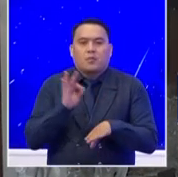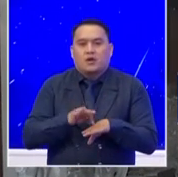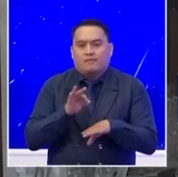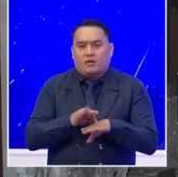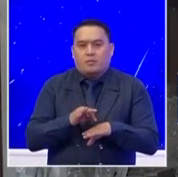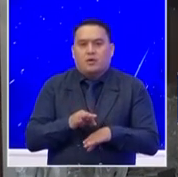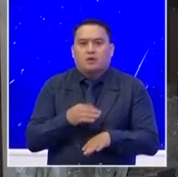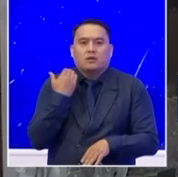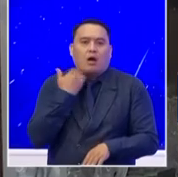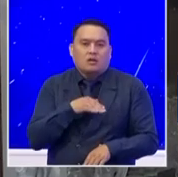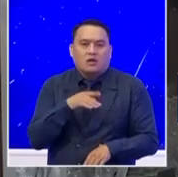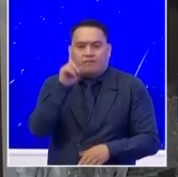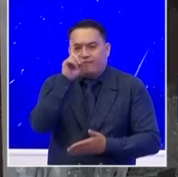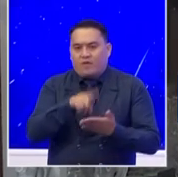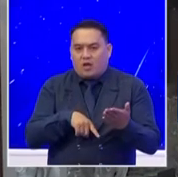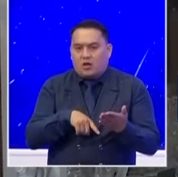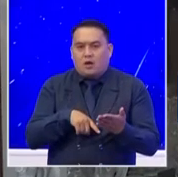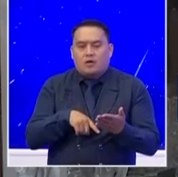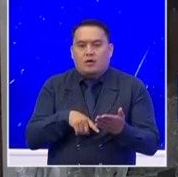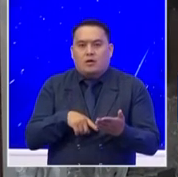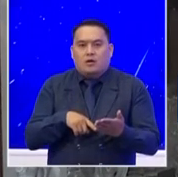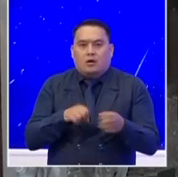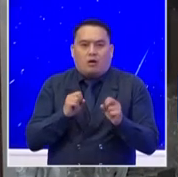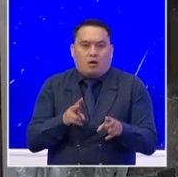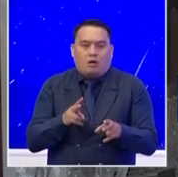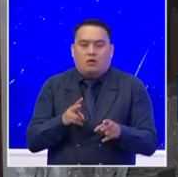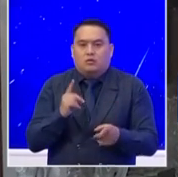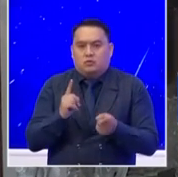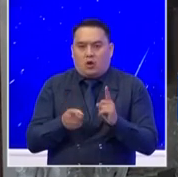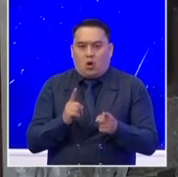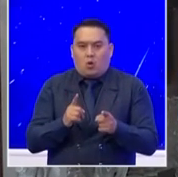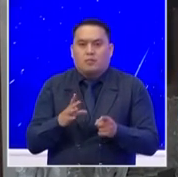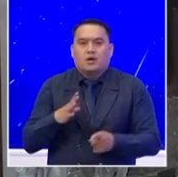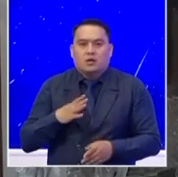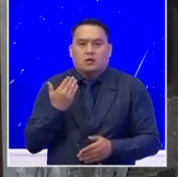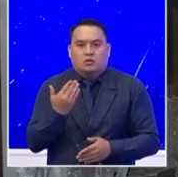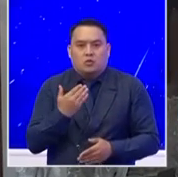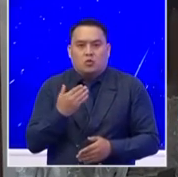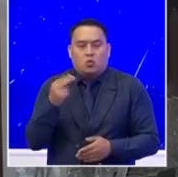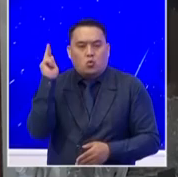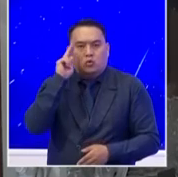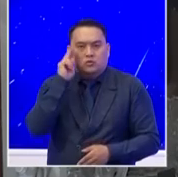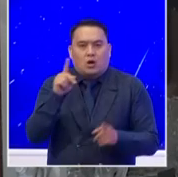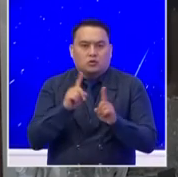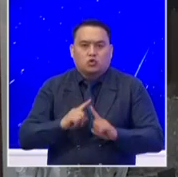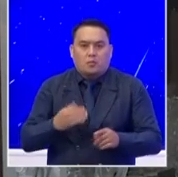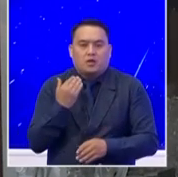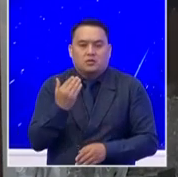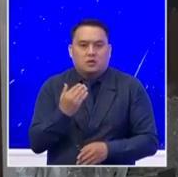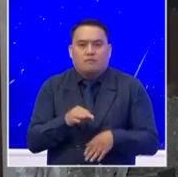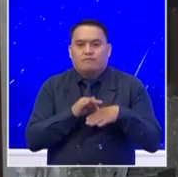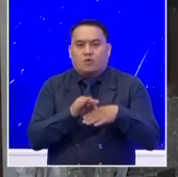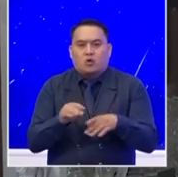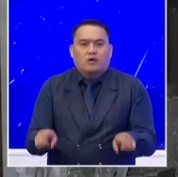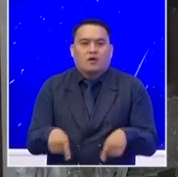Мы не хотели этому верить, потому что в первый год она вела себя, как и все дети. Однако, как бы то ни было, теперь мы учимся жить с ее особенностью. Я водила ее